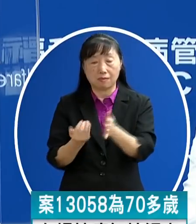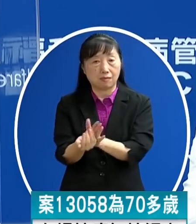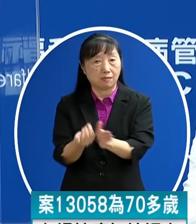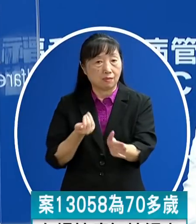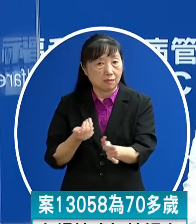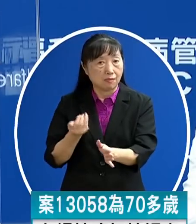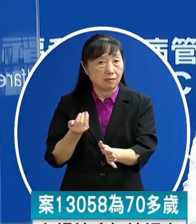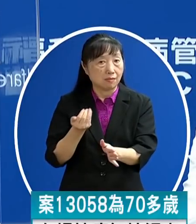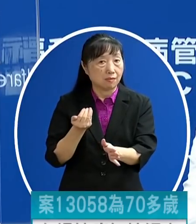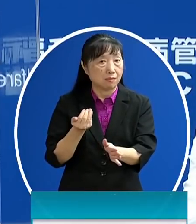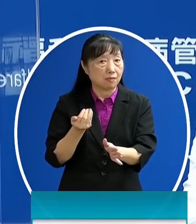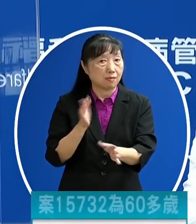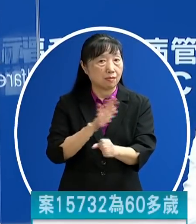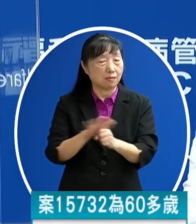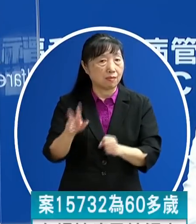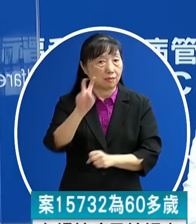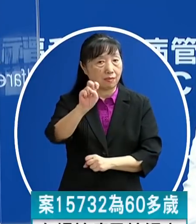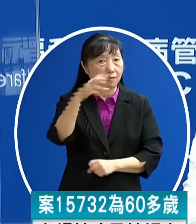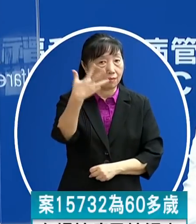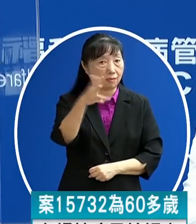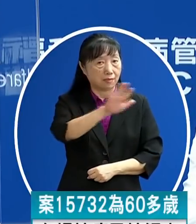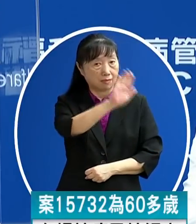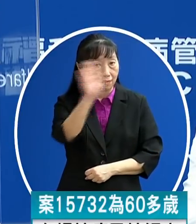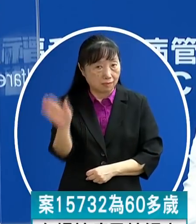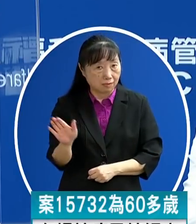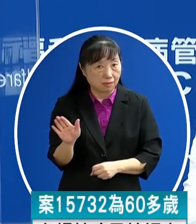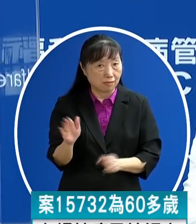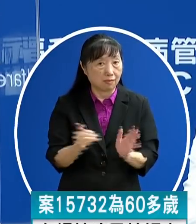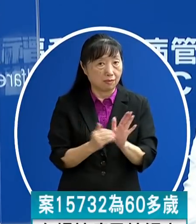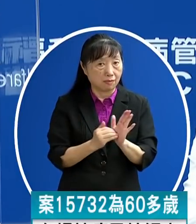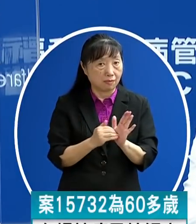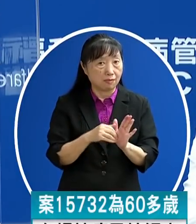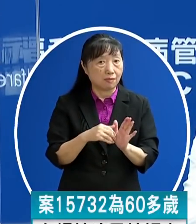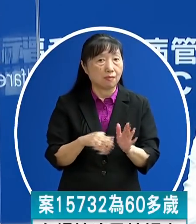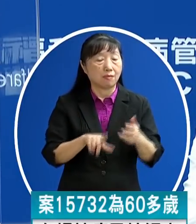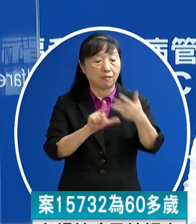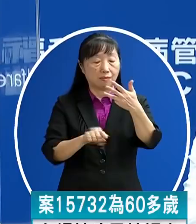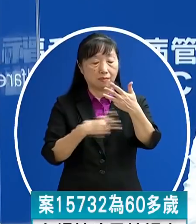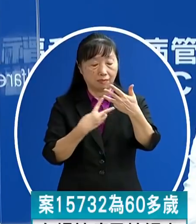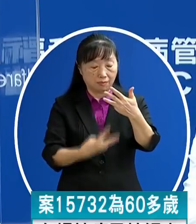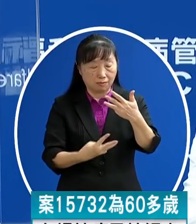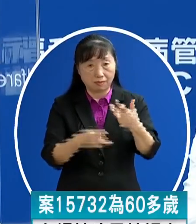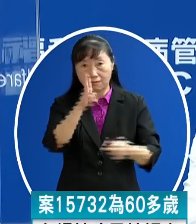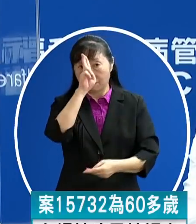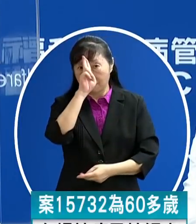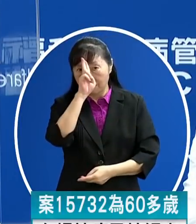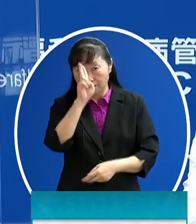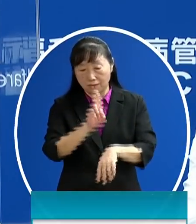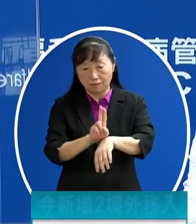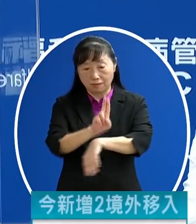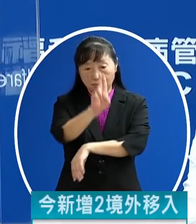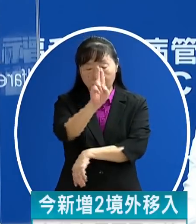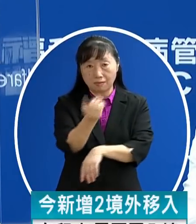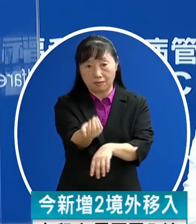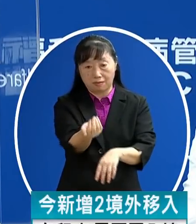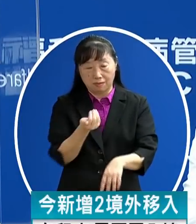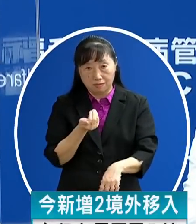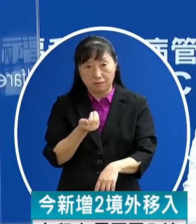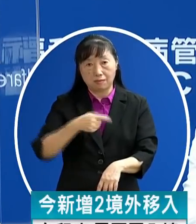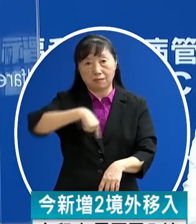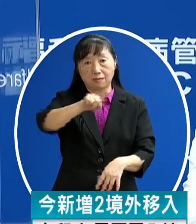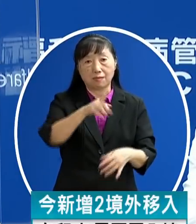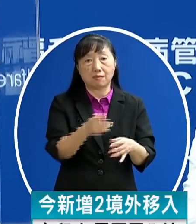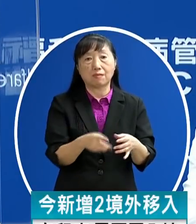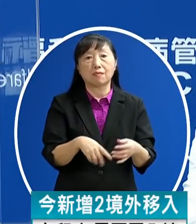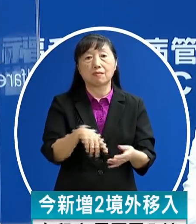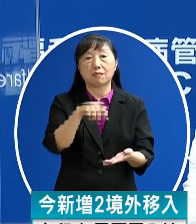前已间隔满28天者，那请于8月3号中午12点前，好，尽速完成